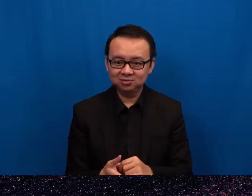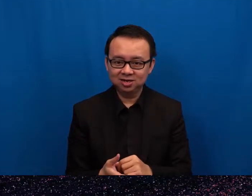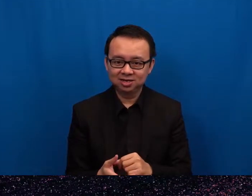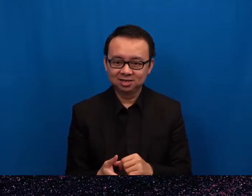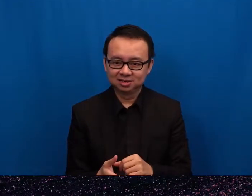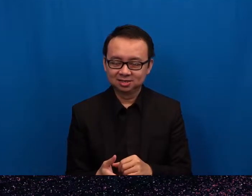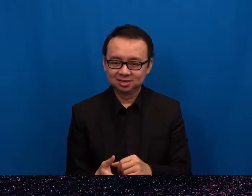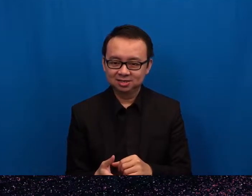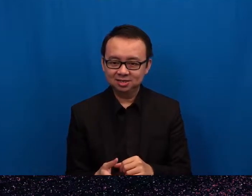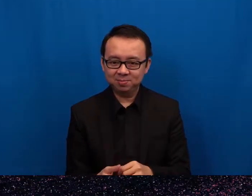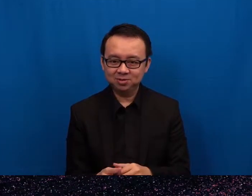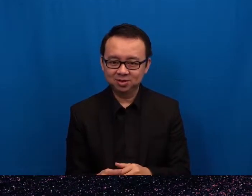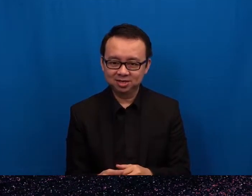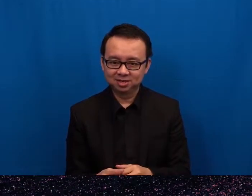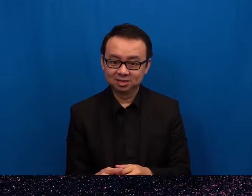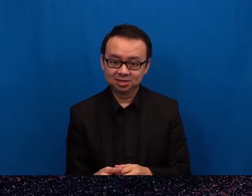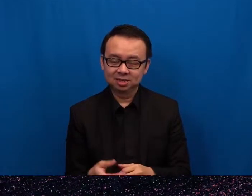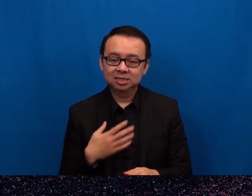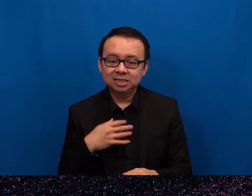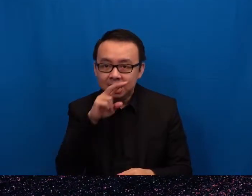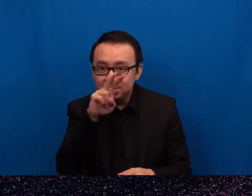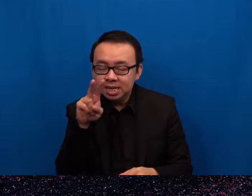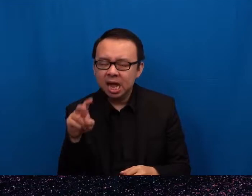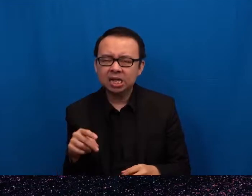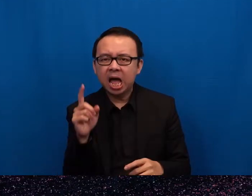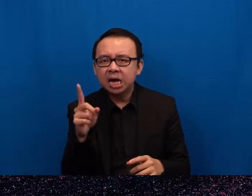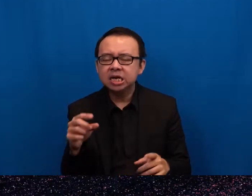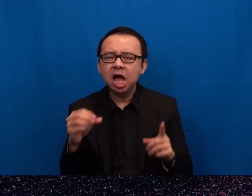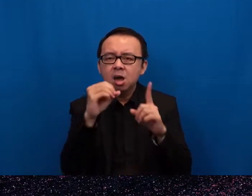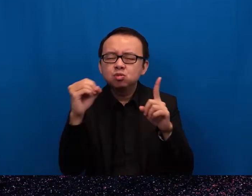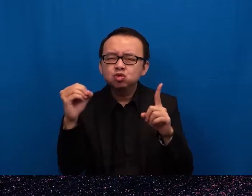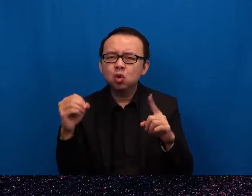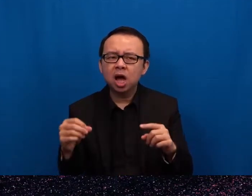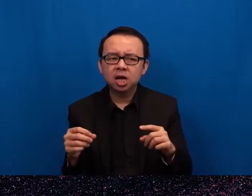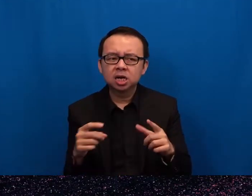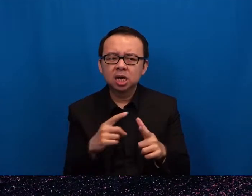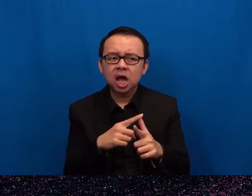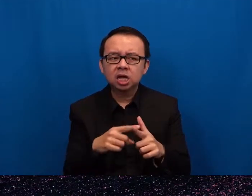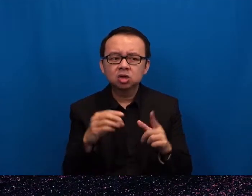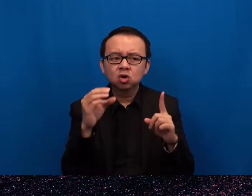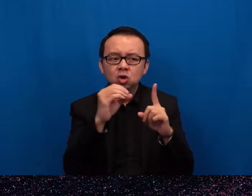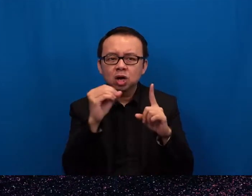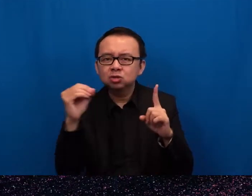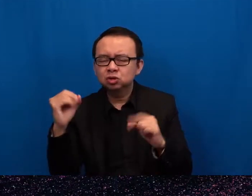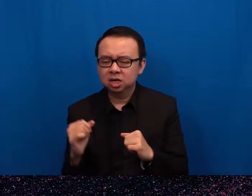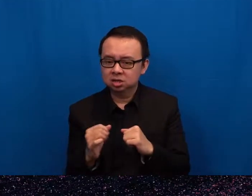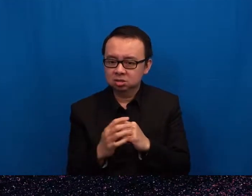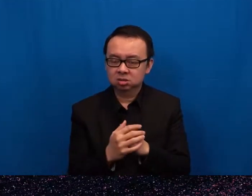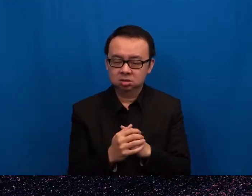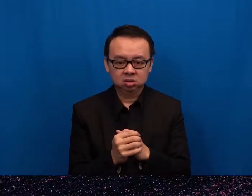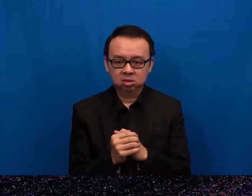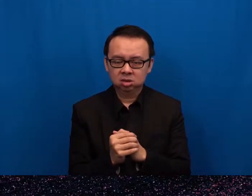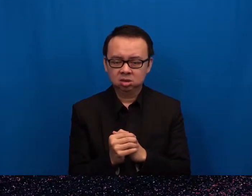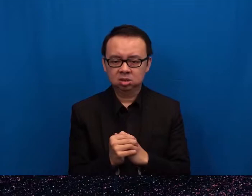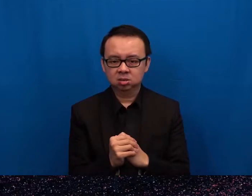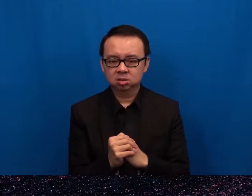Jumlahnya 12. Nah saya melihat itu ada yang puluhan, ada yang ratusan. Lalu saya melihat lawatan Tuhan. Ini tadi pagi.